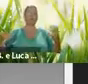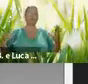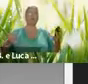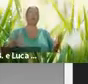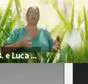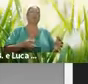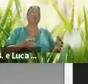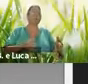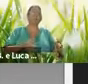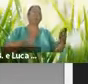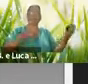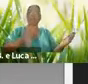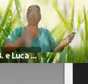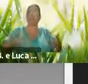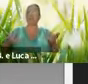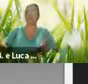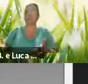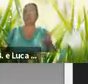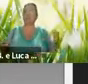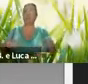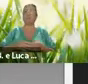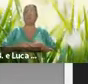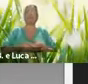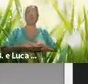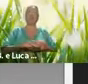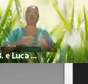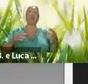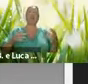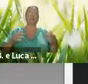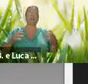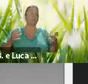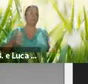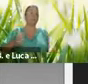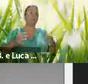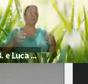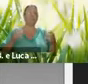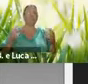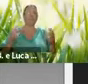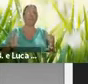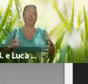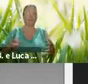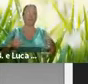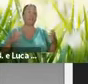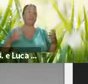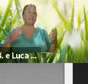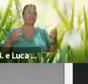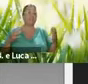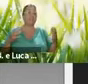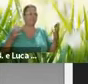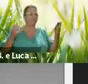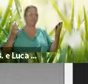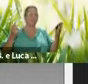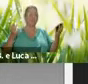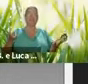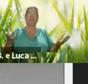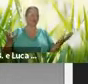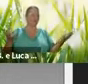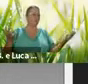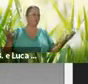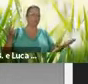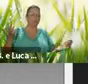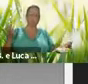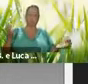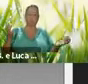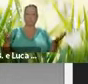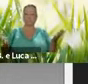meditazione, siamo qua in un studio edificante, che è questo che stiamo facendo, e l'attitudine di discernere, di vedere